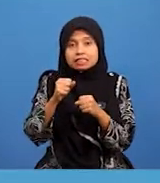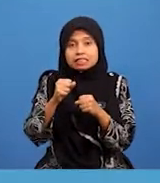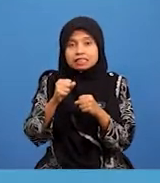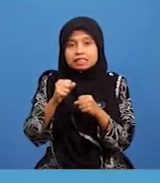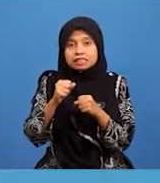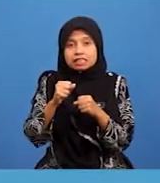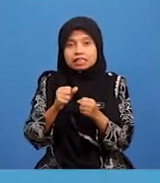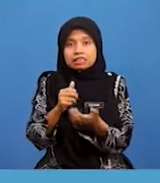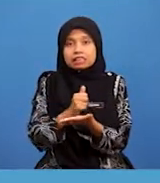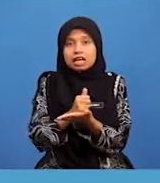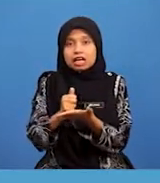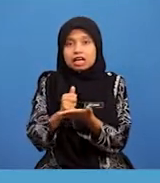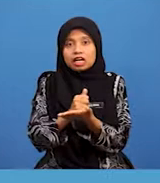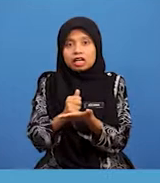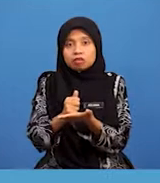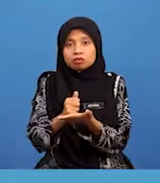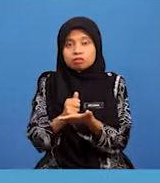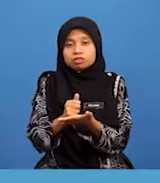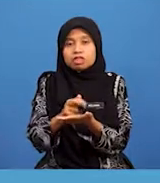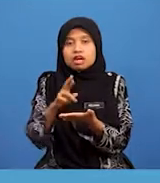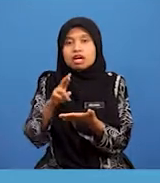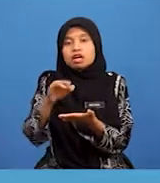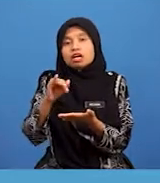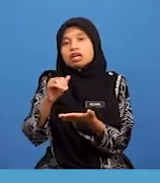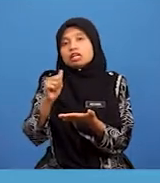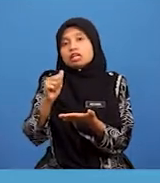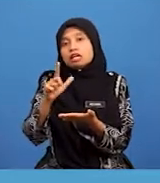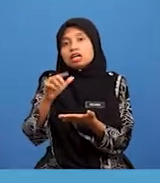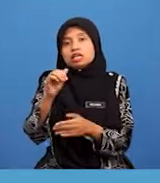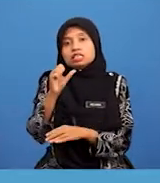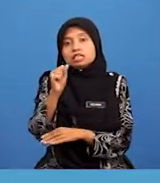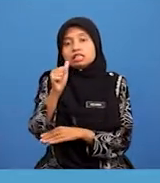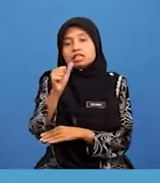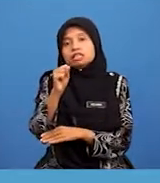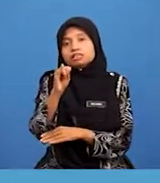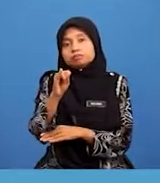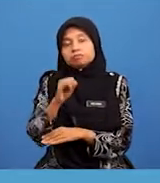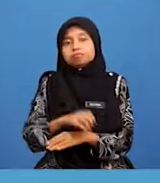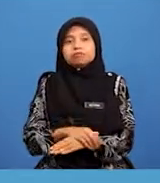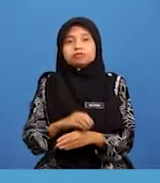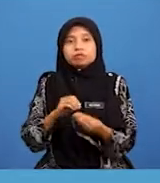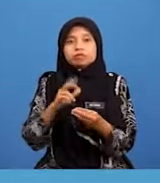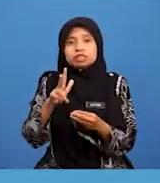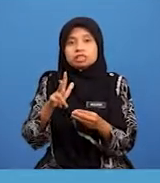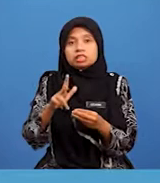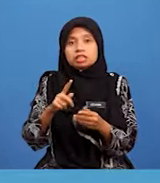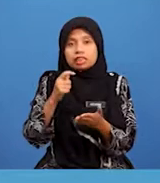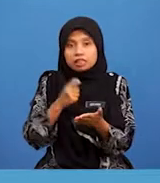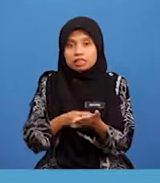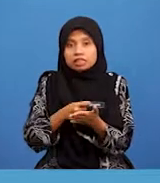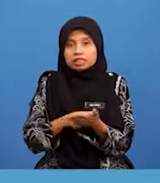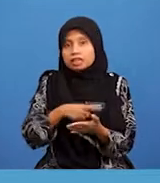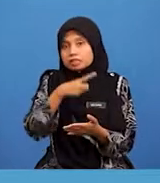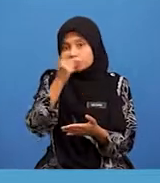realisasi, akaun bank, akaun modal perkongsi dan akaun-akaun berkaitan. Yang ketiga, menekankan